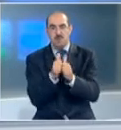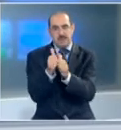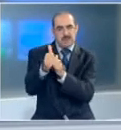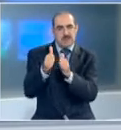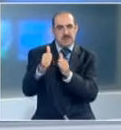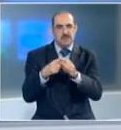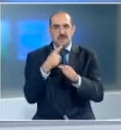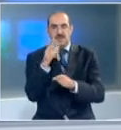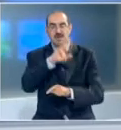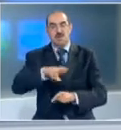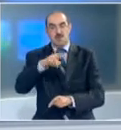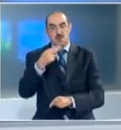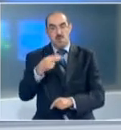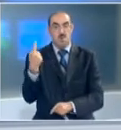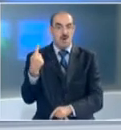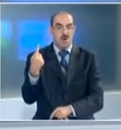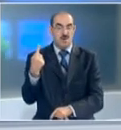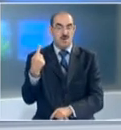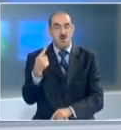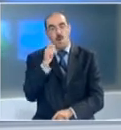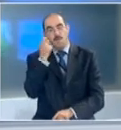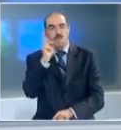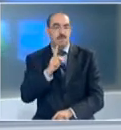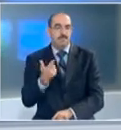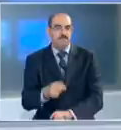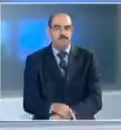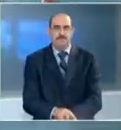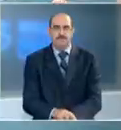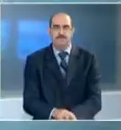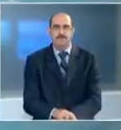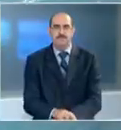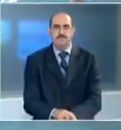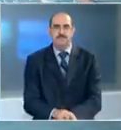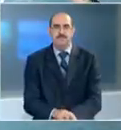تامة للناحية العسكرية الأولى لدى الجنسين. دنيا حجاب.